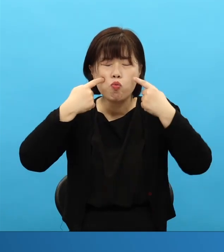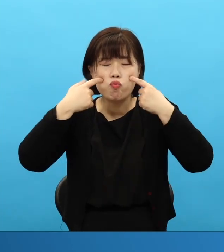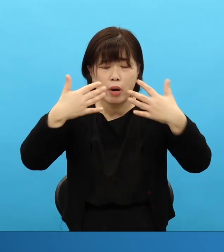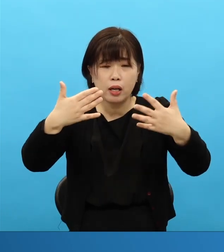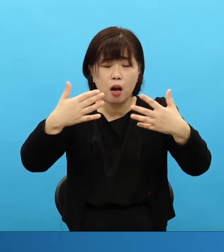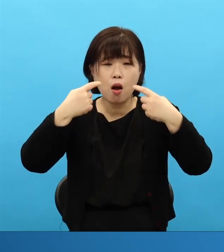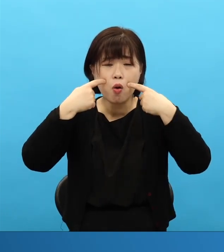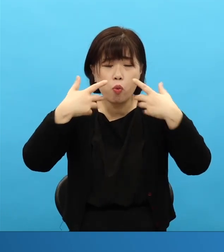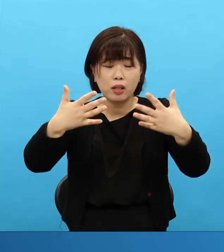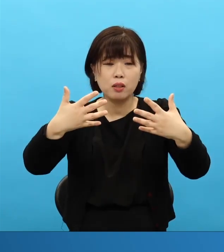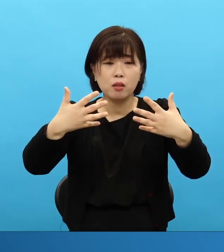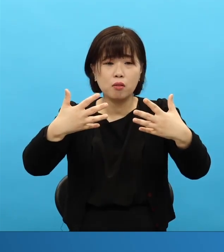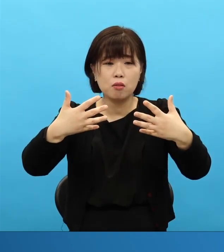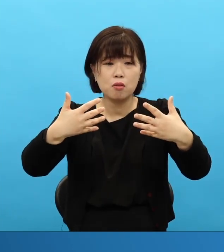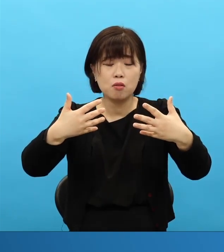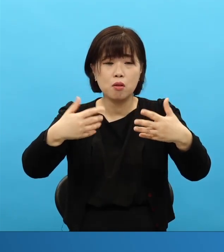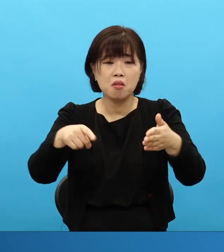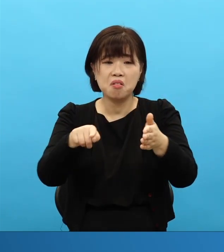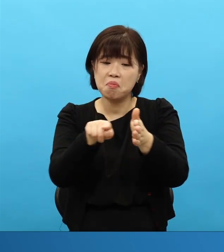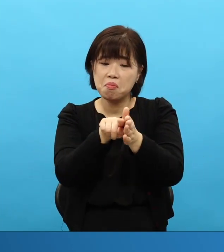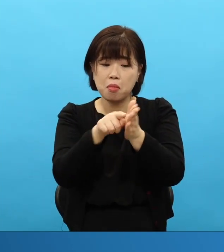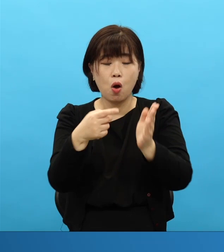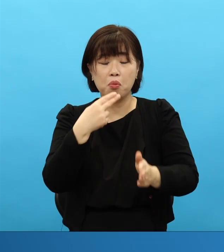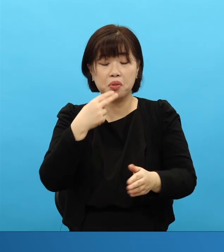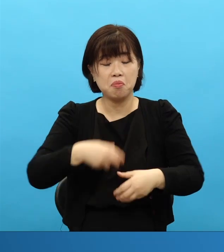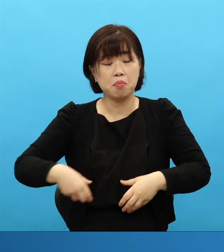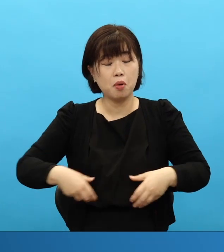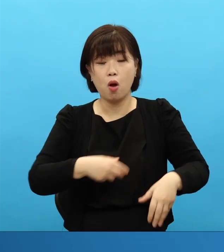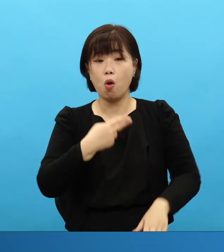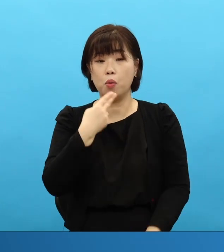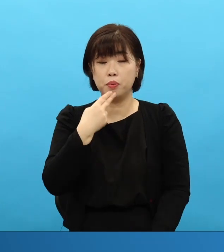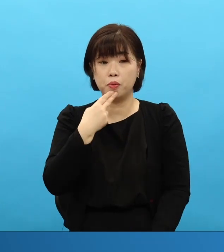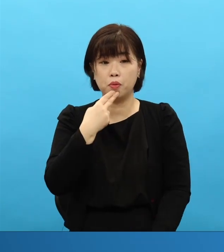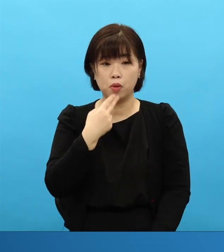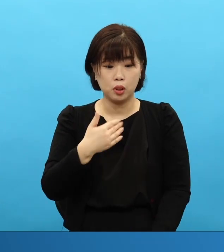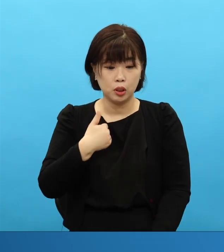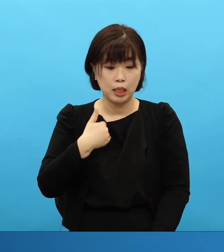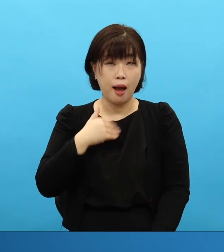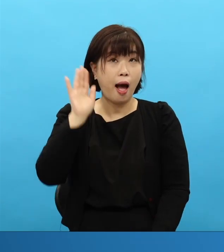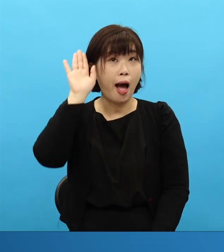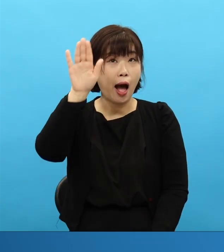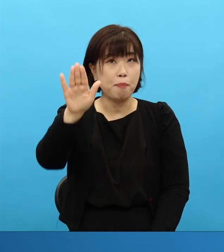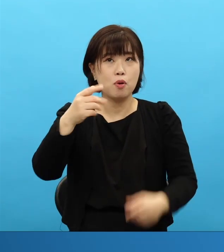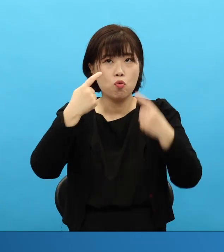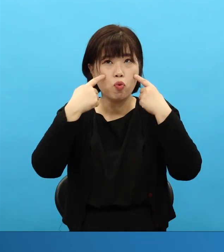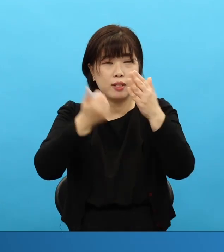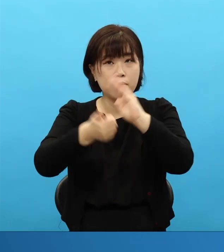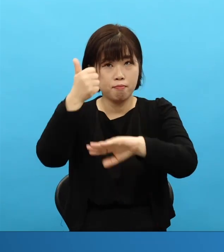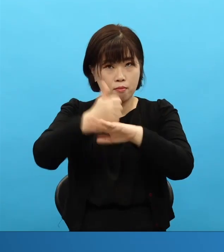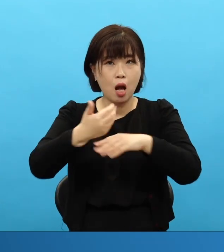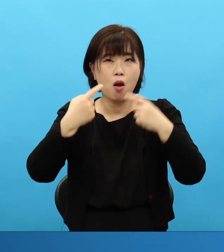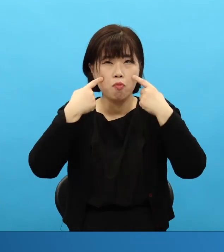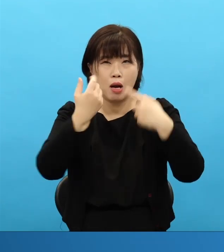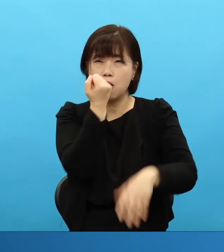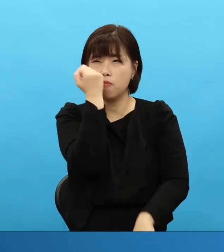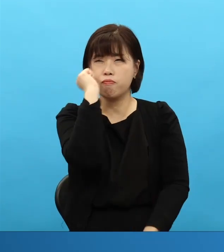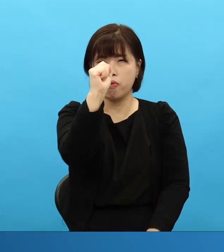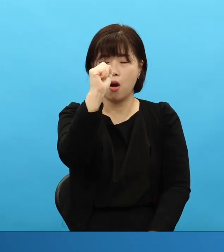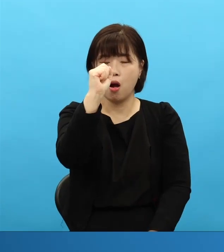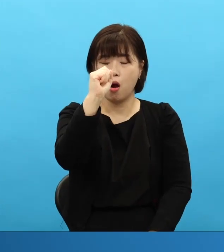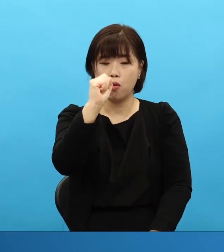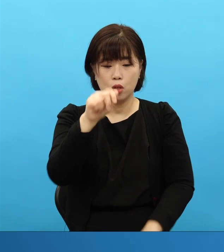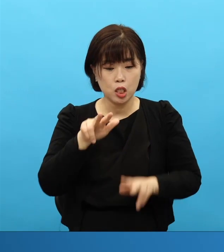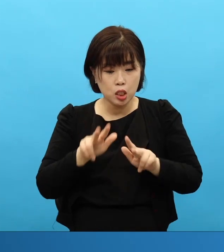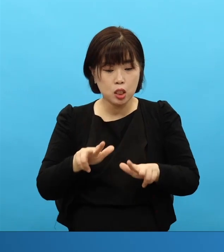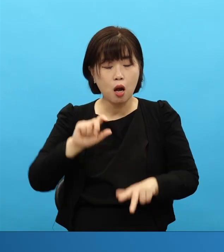성공될 게 확실한데 지금 어렵다? 괜찮아. 如果我将来的成功是确实的，现在有遇到困难也没有 그 关系。 미래가 안 보이면 지금 어려우면 더 어려워. 如